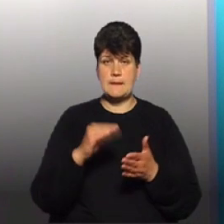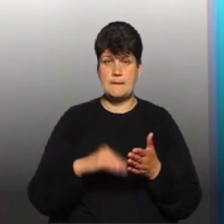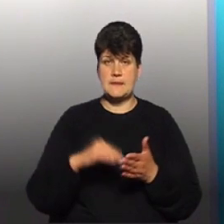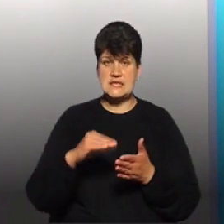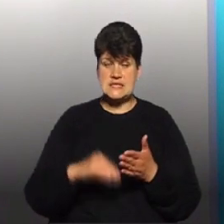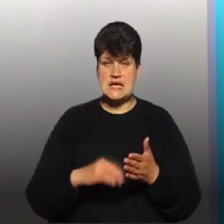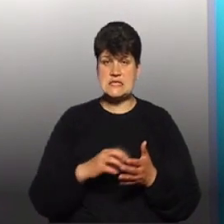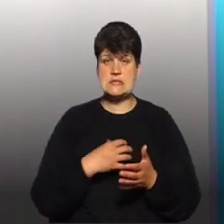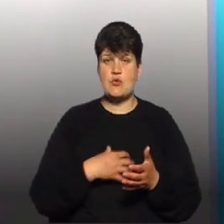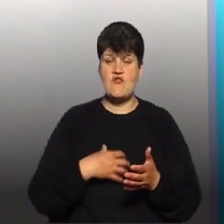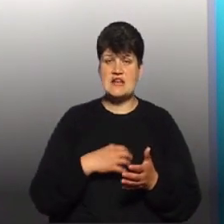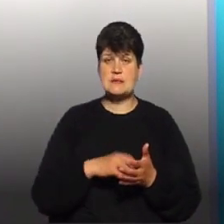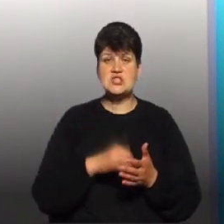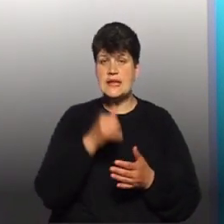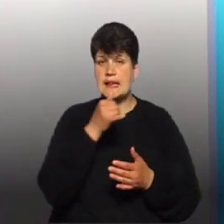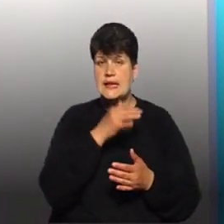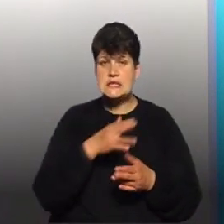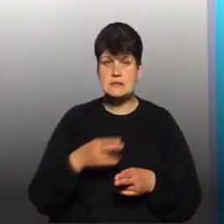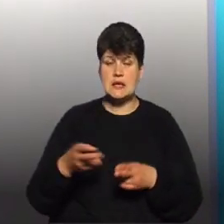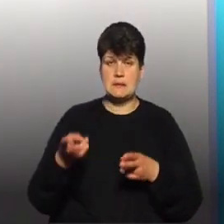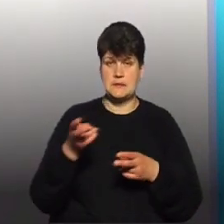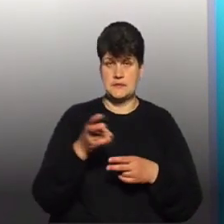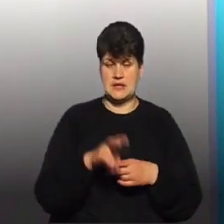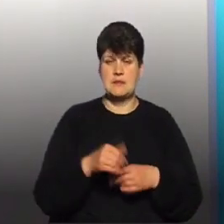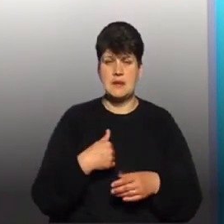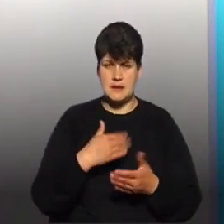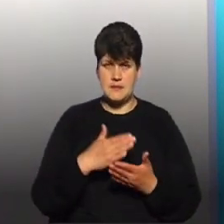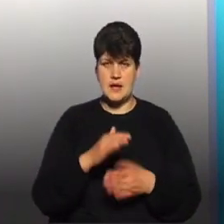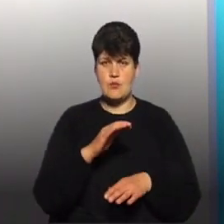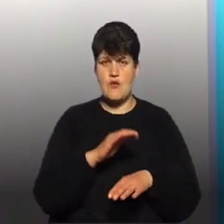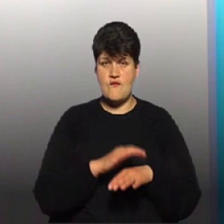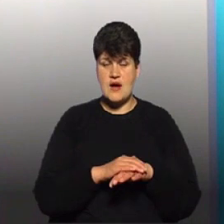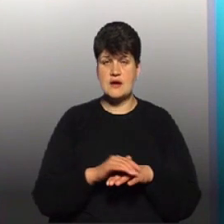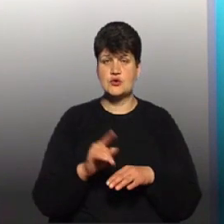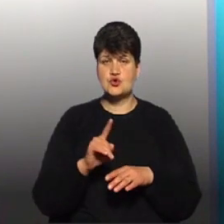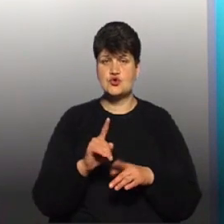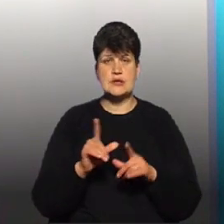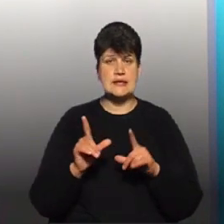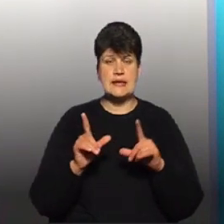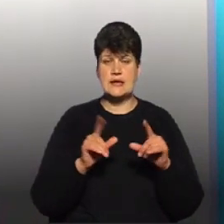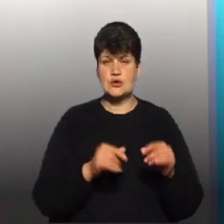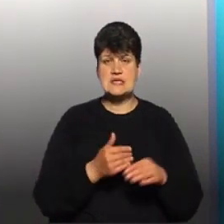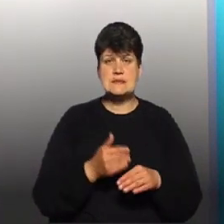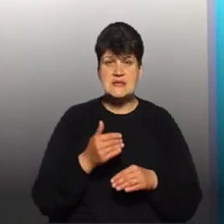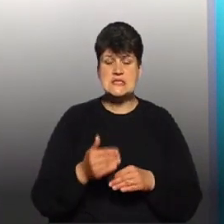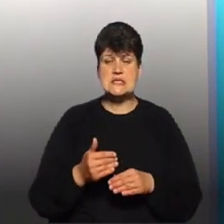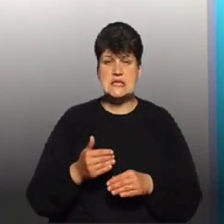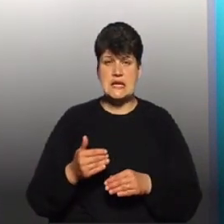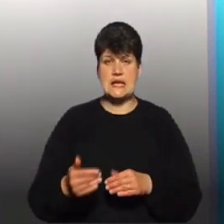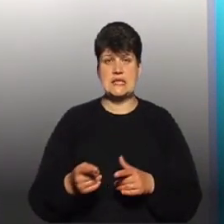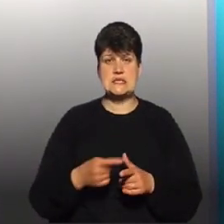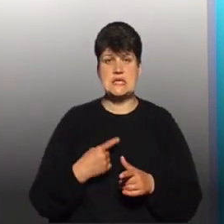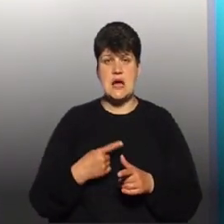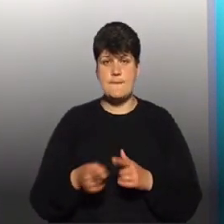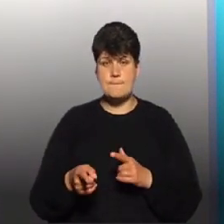причин, не зміг прибути. Ми маємо такі факти, що не доїхали, спізнилися, або